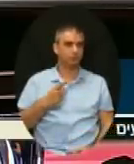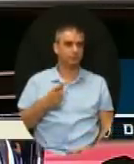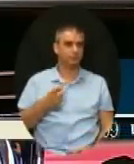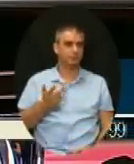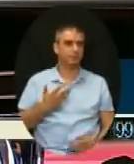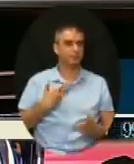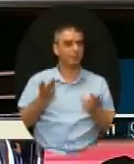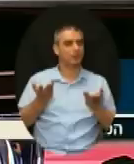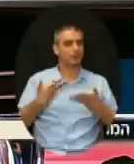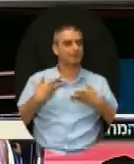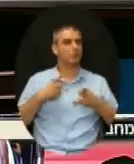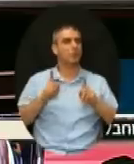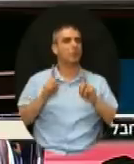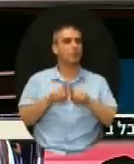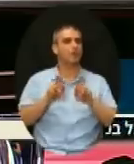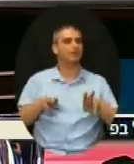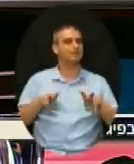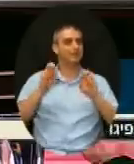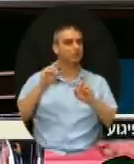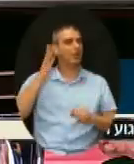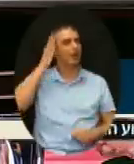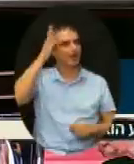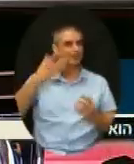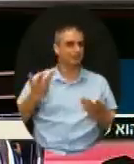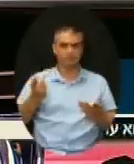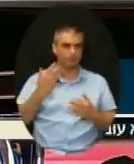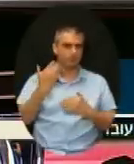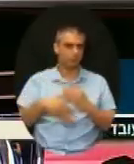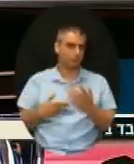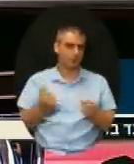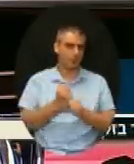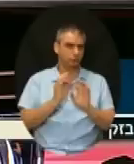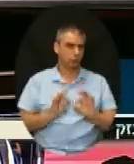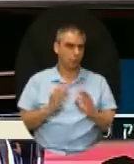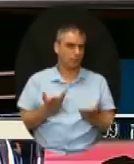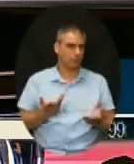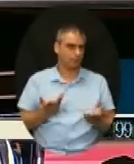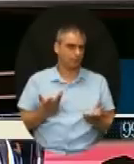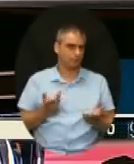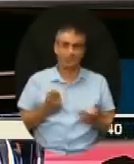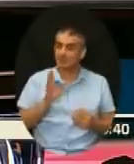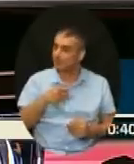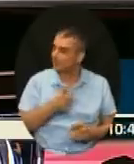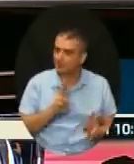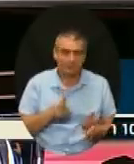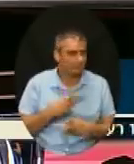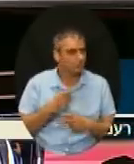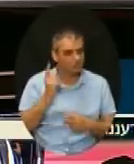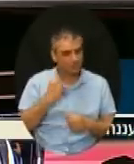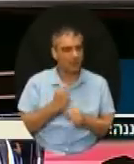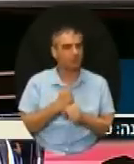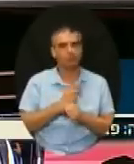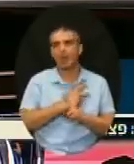נוצר אופק מדיני מסוים שבוזבז, שהושלח. גם כאן, אי אפשר, לא בכוח